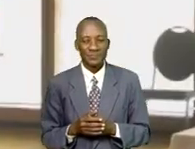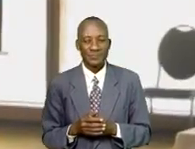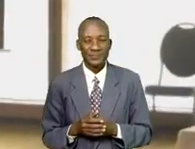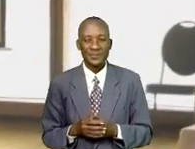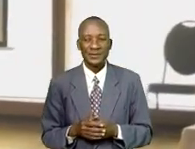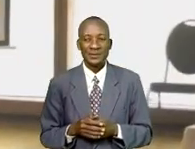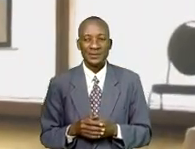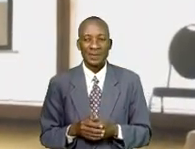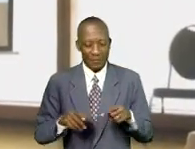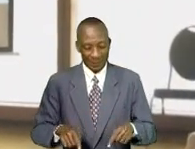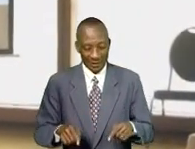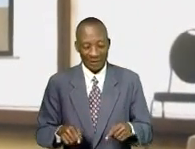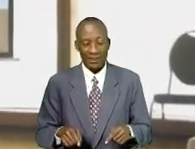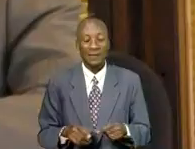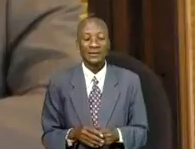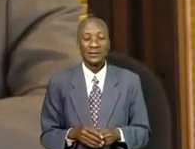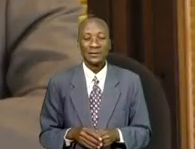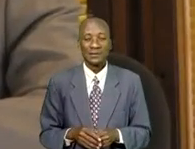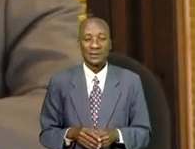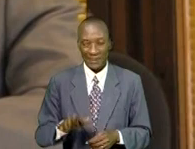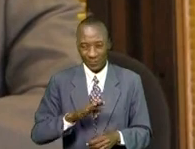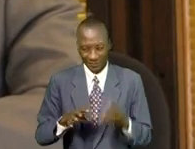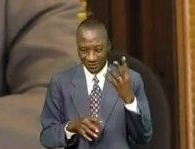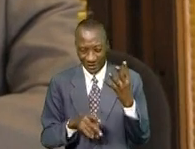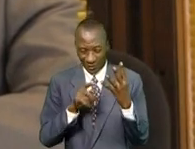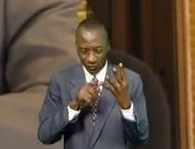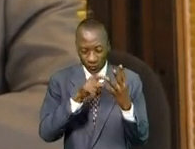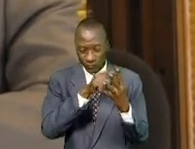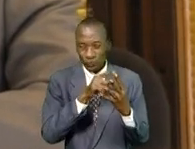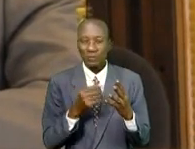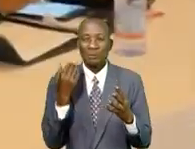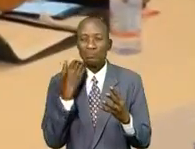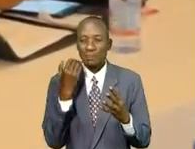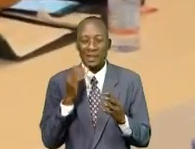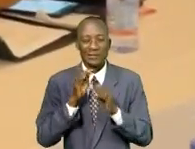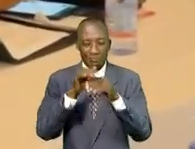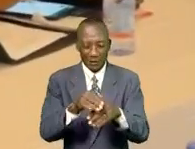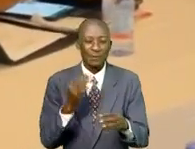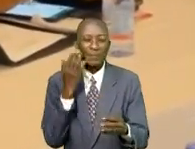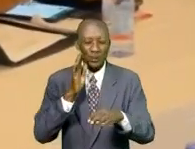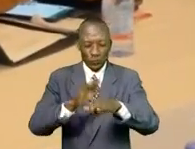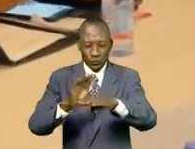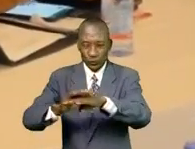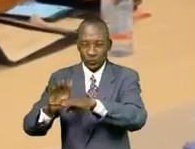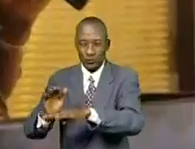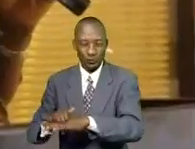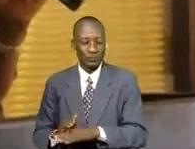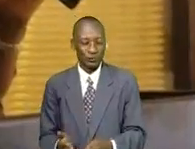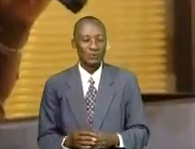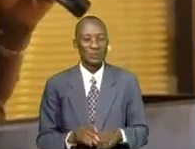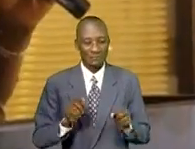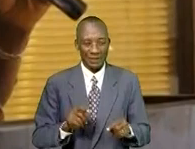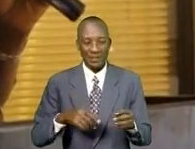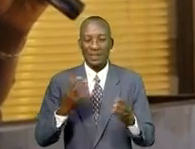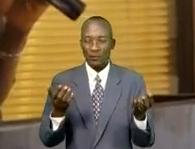santé publique de ces pays. La réunion de restitution des résultats de ce projet d'évaluation de riposte sur la COVID-19